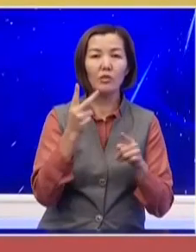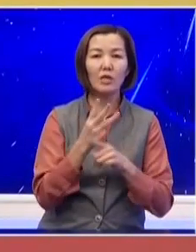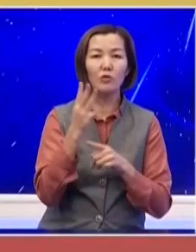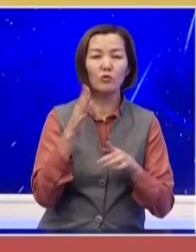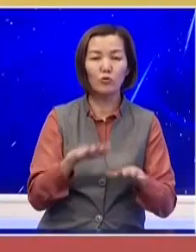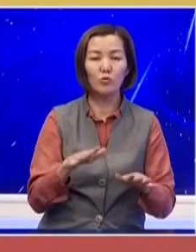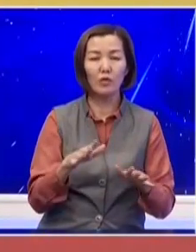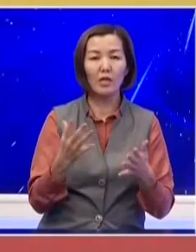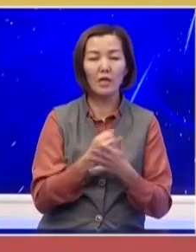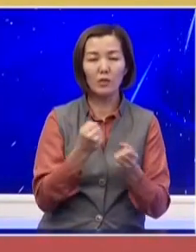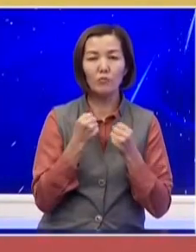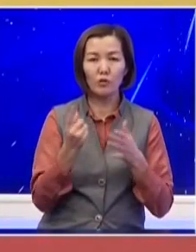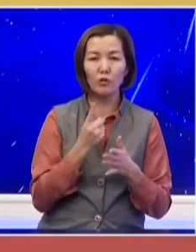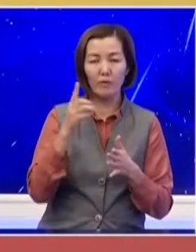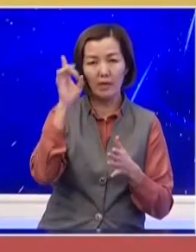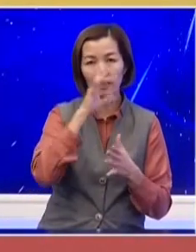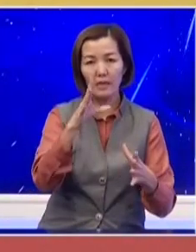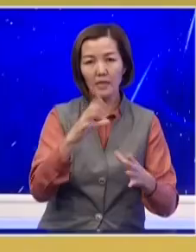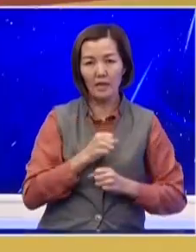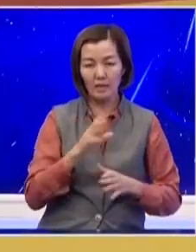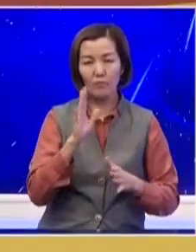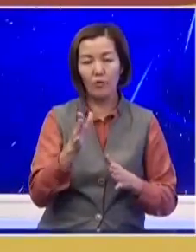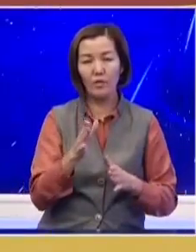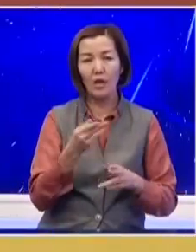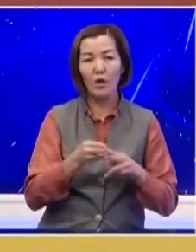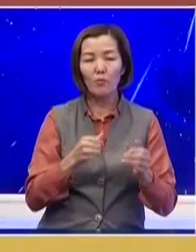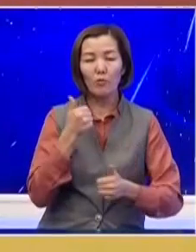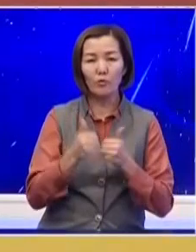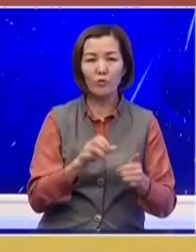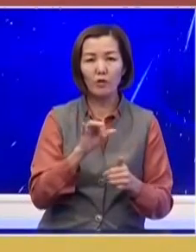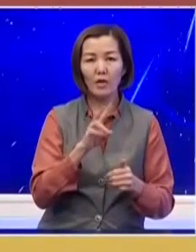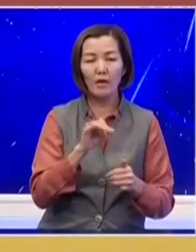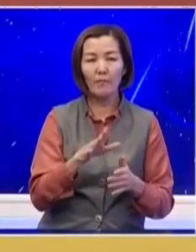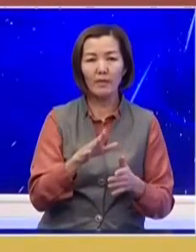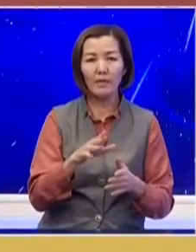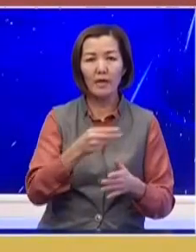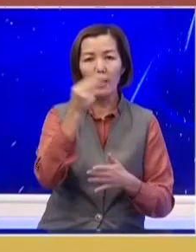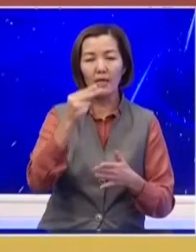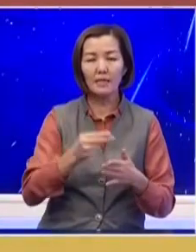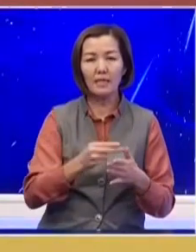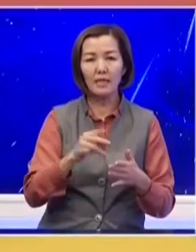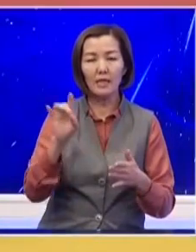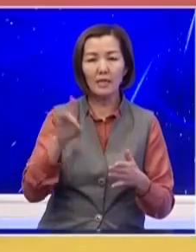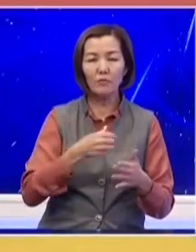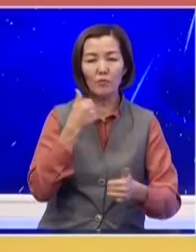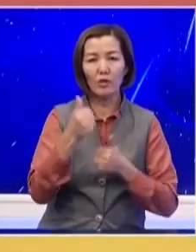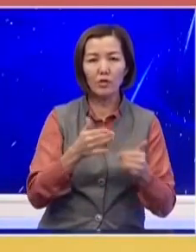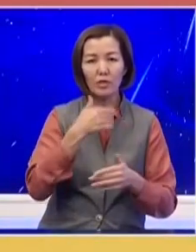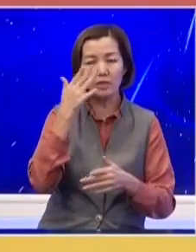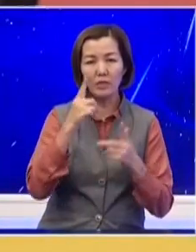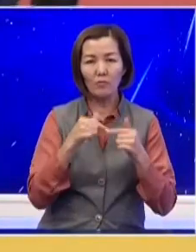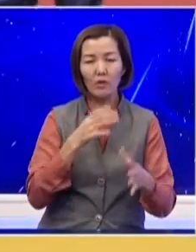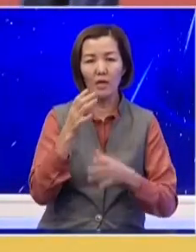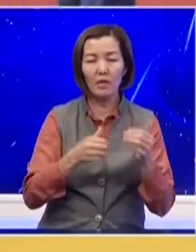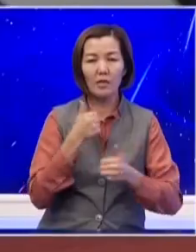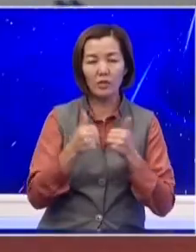орын алған балуандар спорт шебері атағын еленеді. Сонымен қатар бұл турнир ақпанда Астанада жалауы желбіретін ел біріншілігі мен жазда ұйымдастырылатын